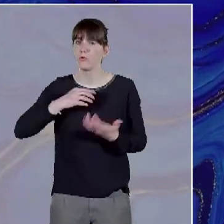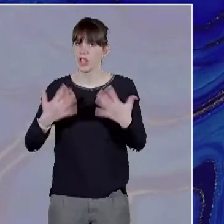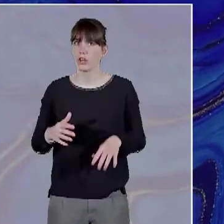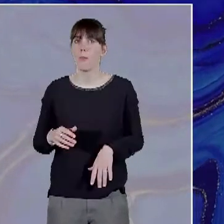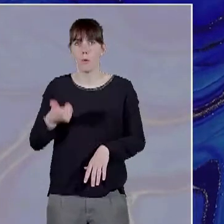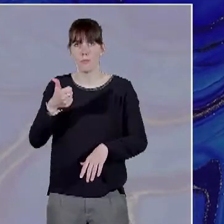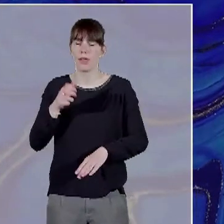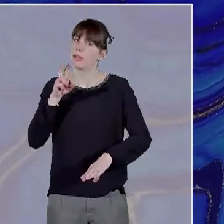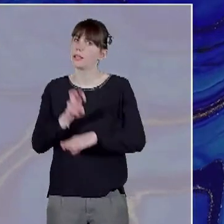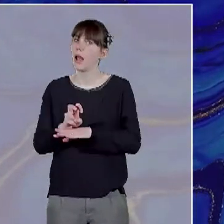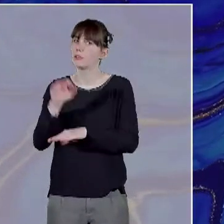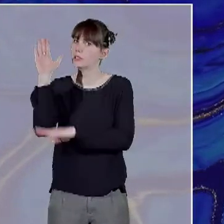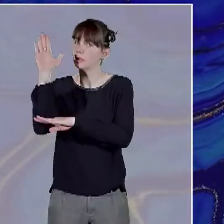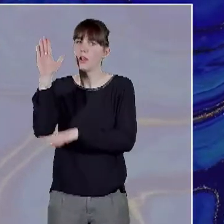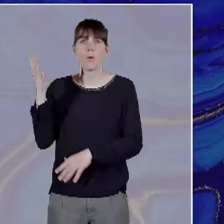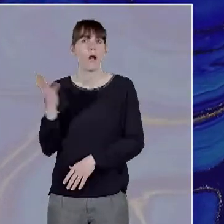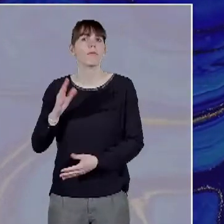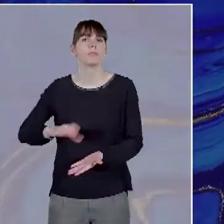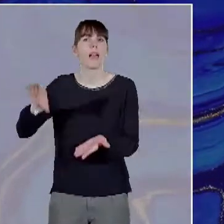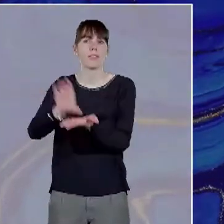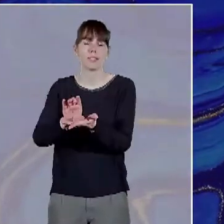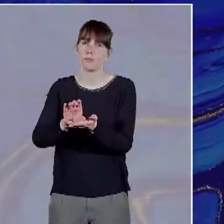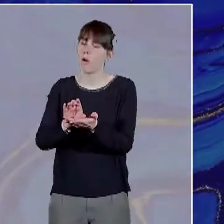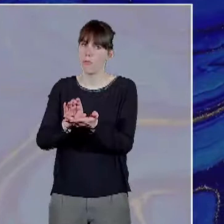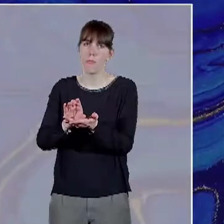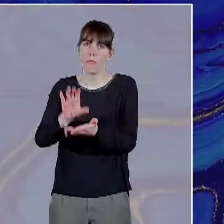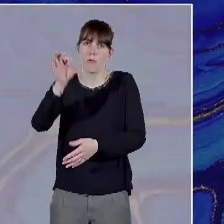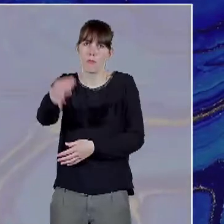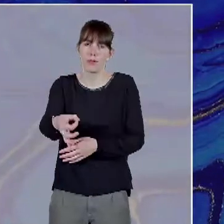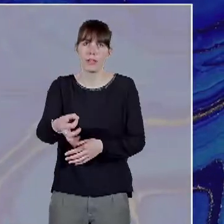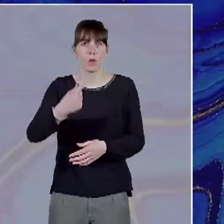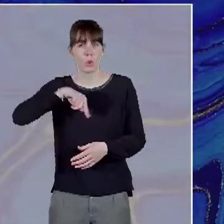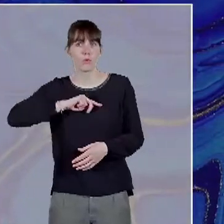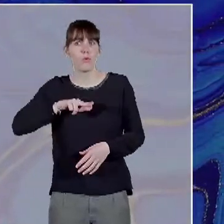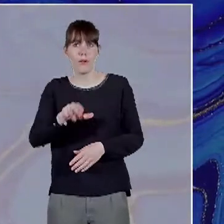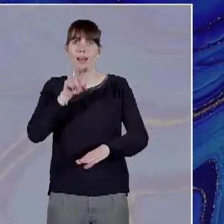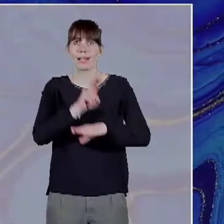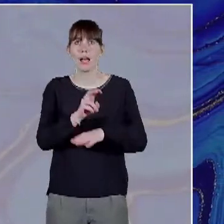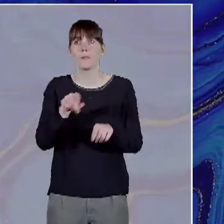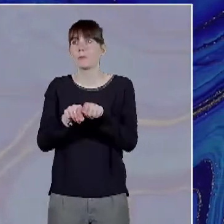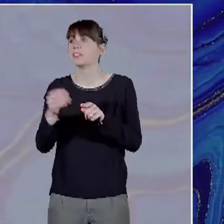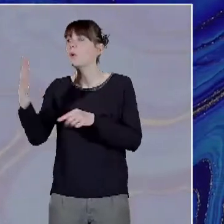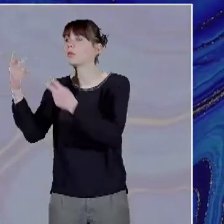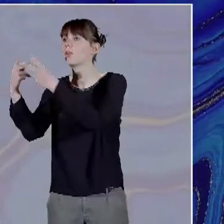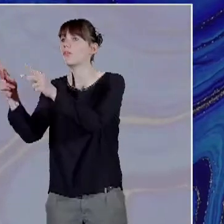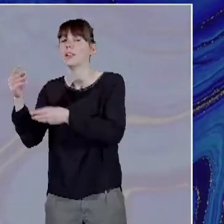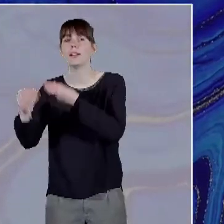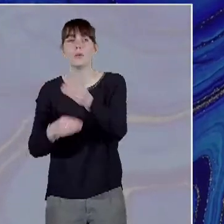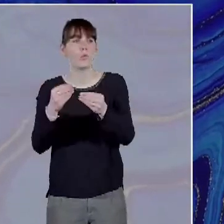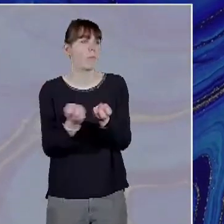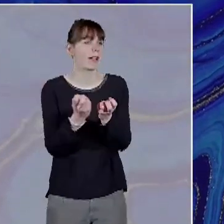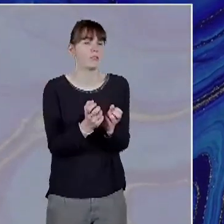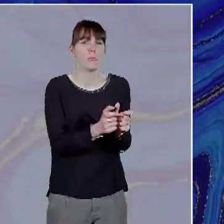sujet, c'est qu'il faudrait, c'est que nous, on va le maintenir, mais que d'autres collectivités, puis les opérateurs privés, le marché de bureaux, par exemple, est complètement à